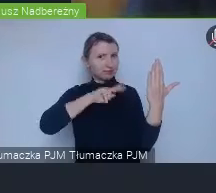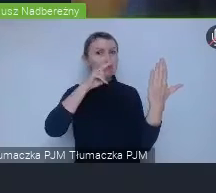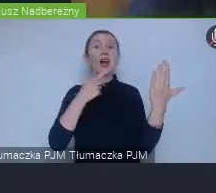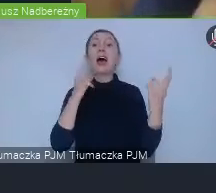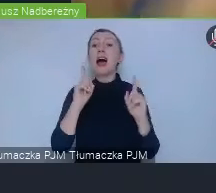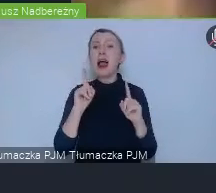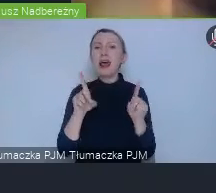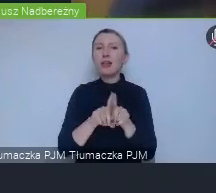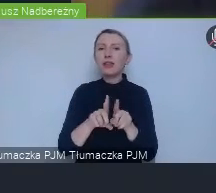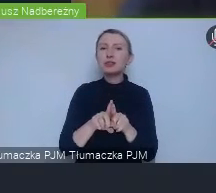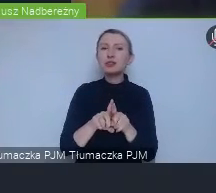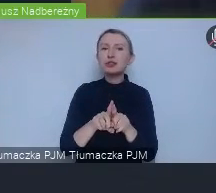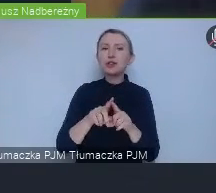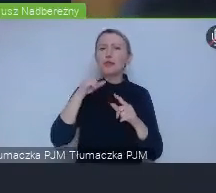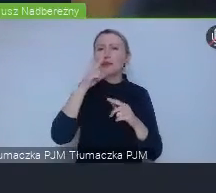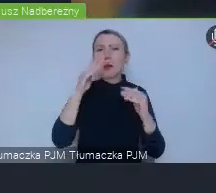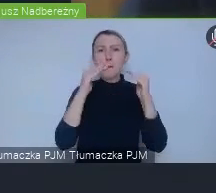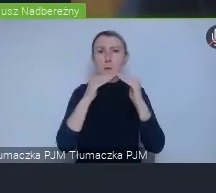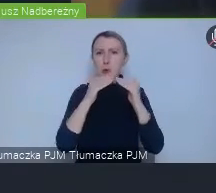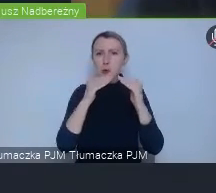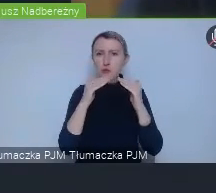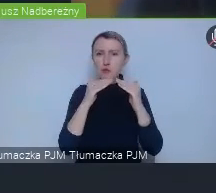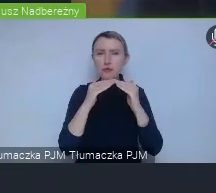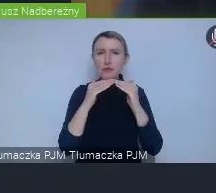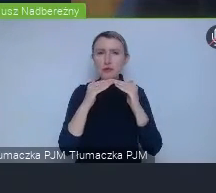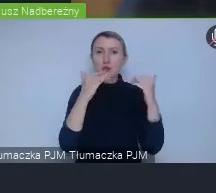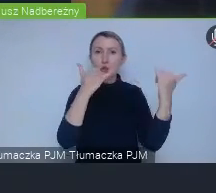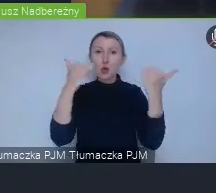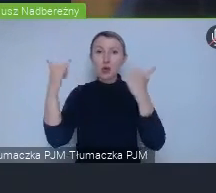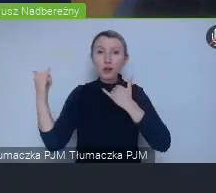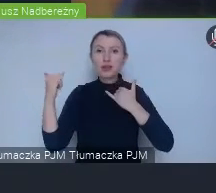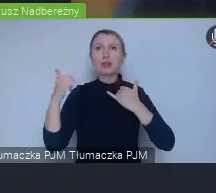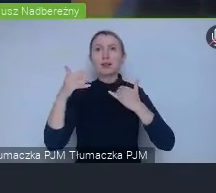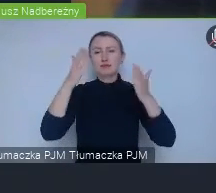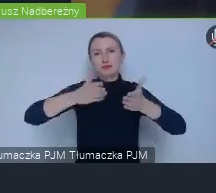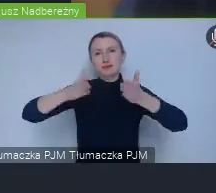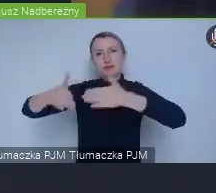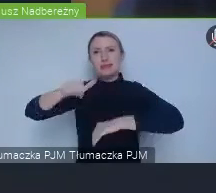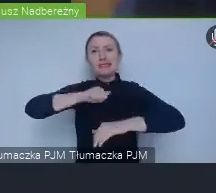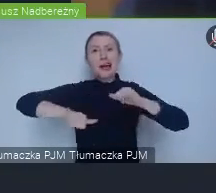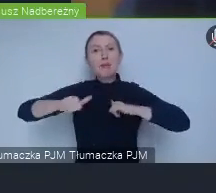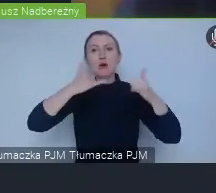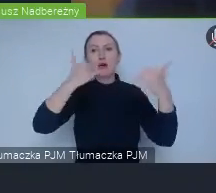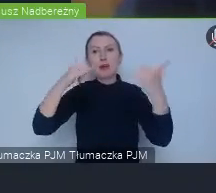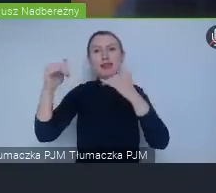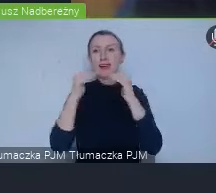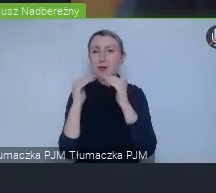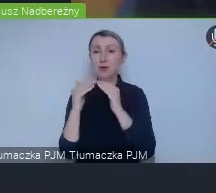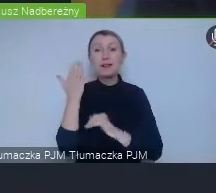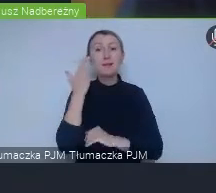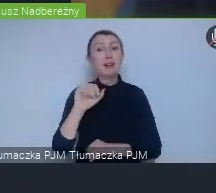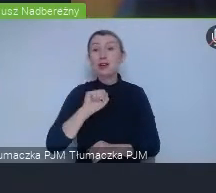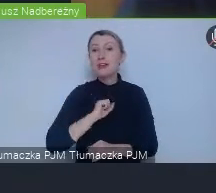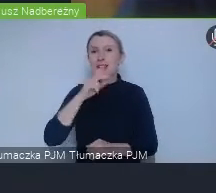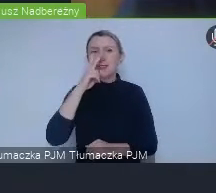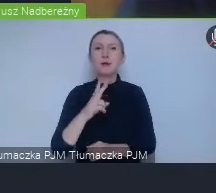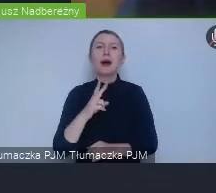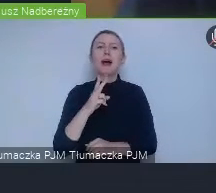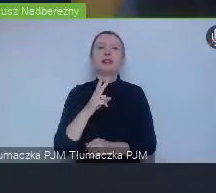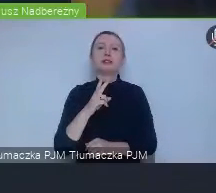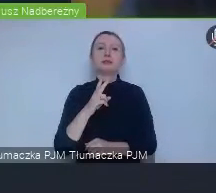ale jednocześnie w odbiciu porównawczym do innych sylwetek właśnie samorządów. I tutaj bardzo fajnie zobaczyć pewne